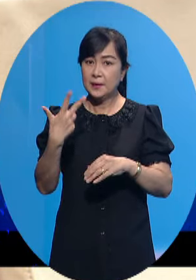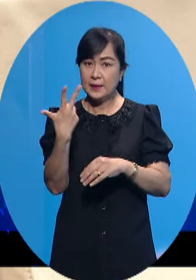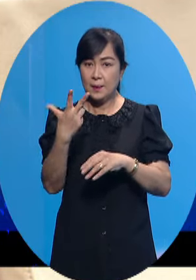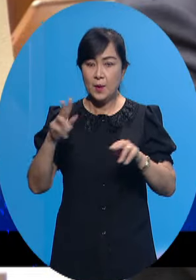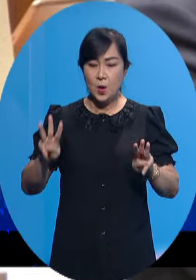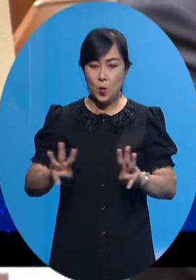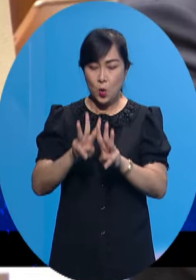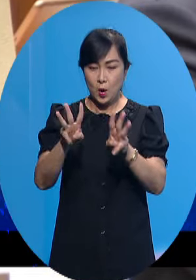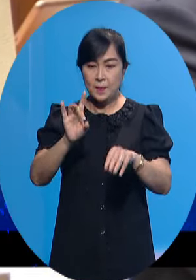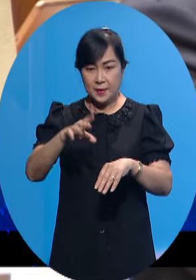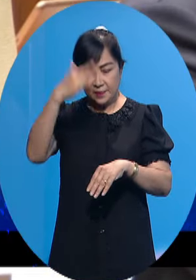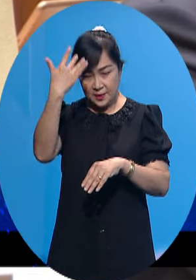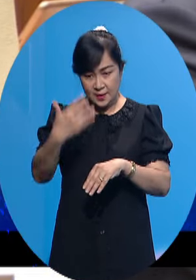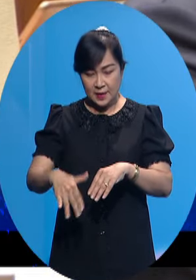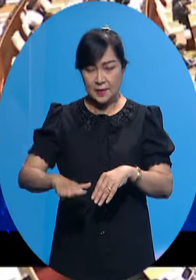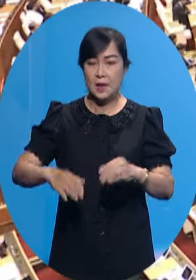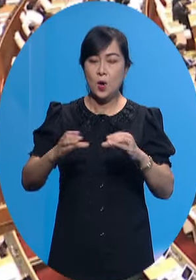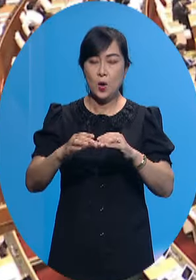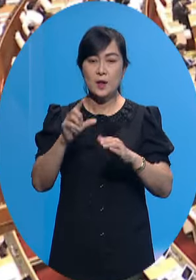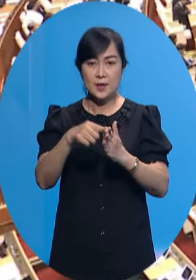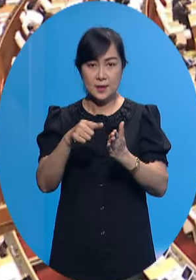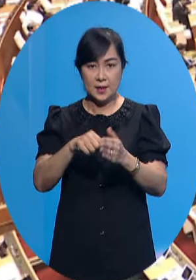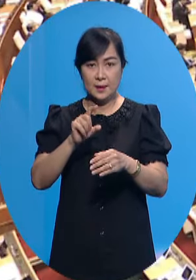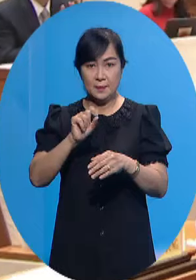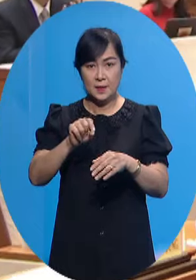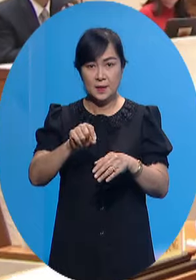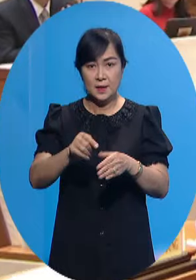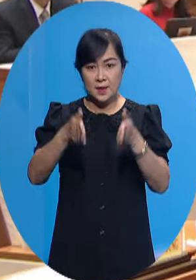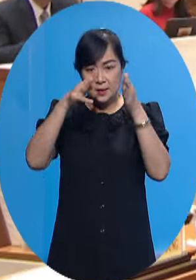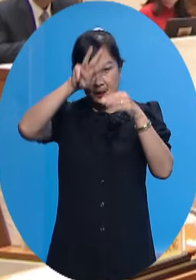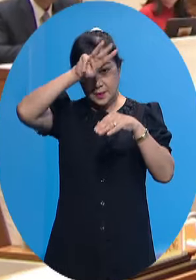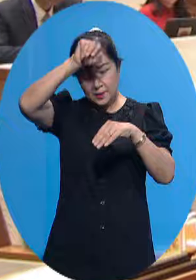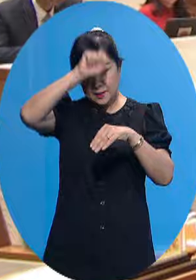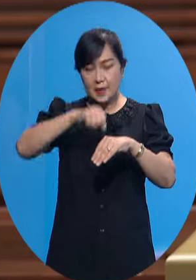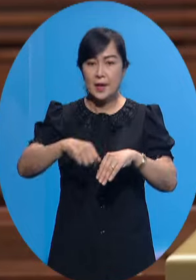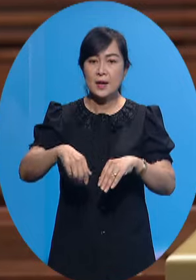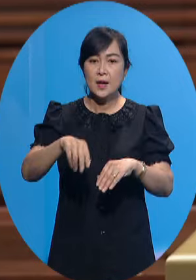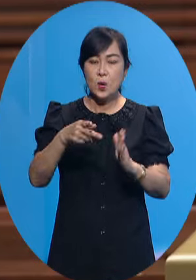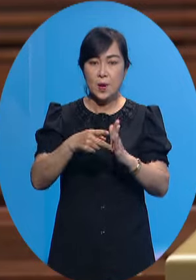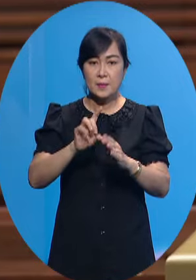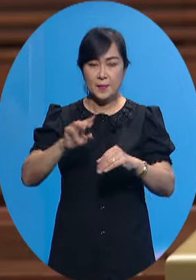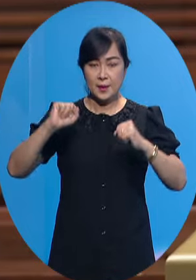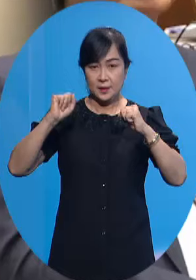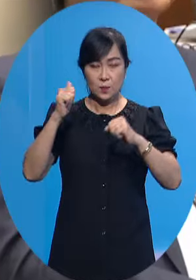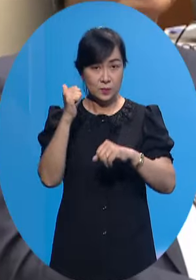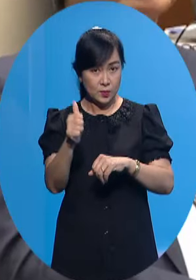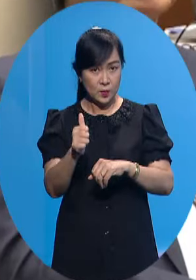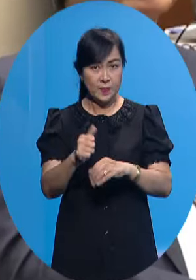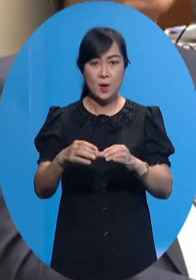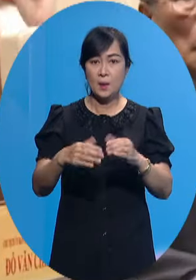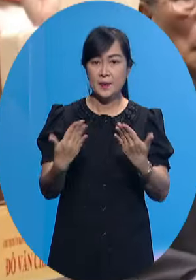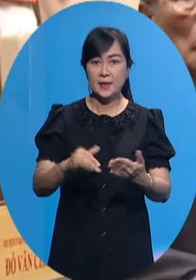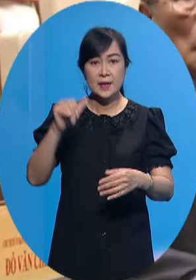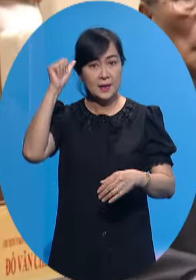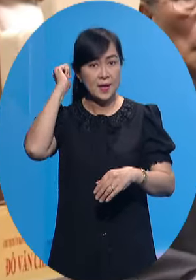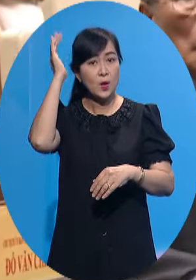quốc hội khóa 15 diễn ra sau khi Hội nghị lần thứ 10 của ban chấp hành Trung ương Đảng cộng sản Việt Nam khóa 13 thành công rất tốt đẹp kỳ họp này